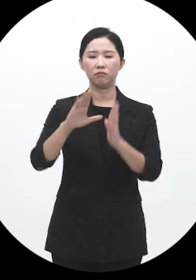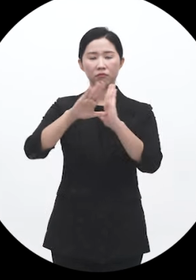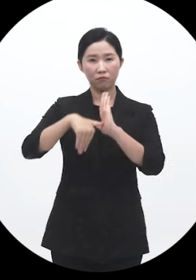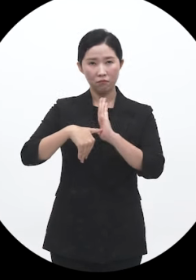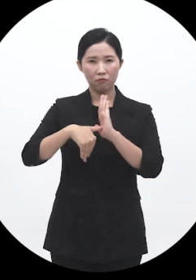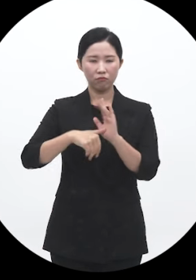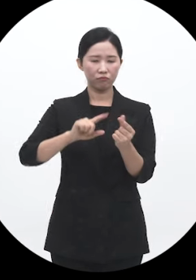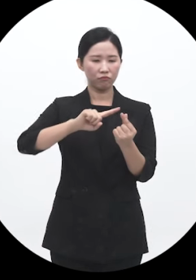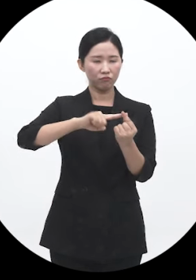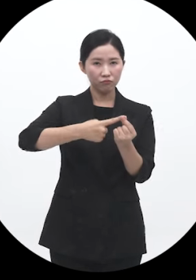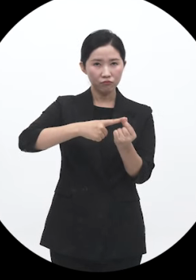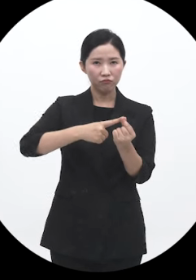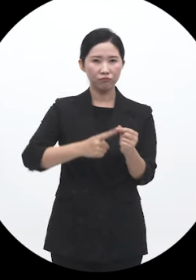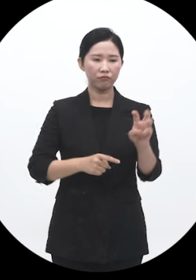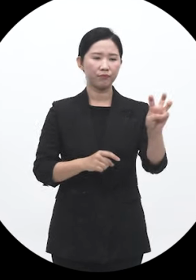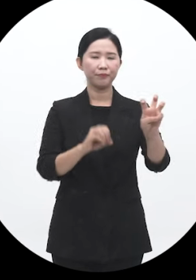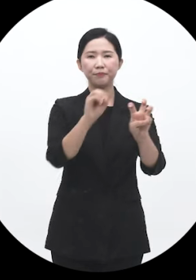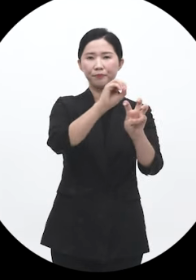반영하였는데